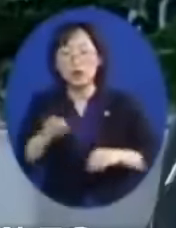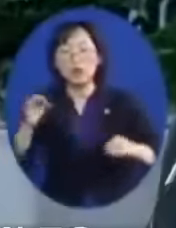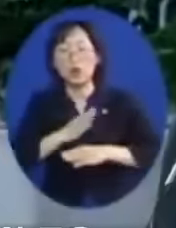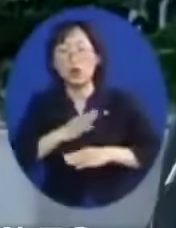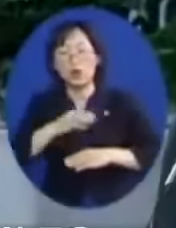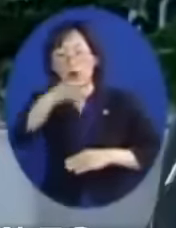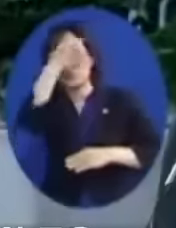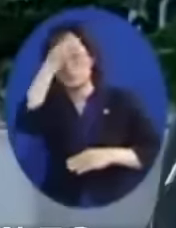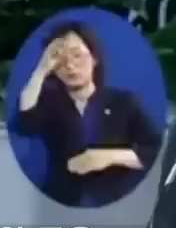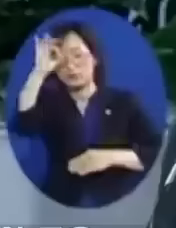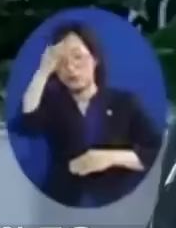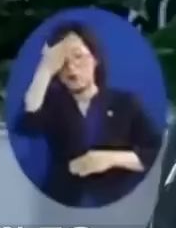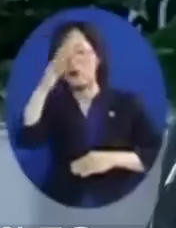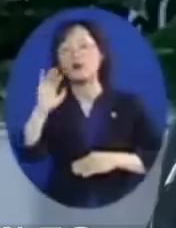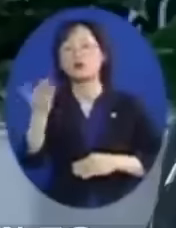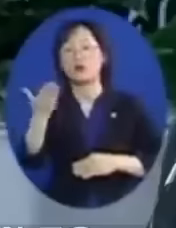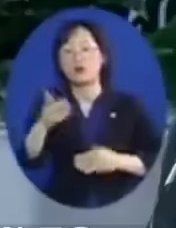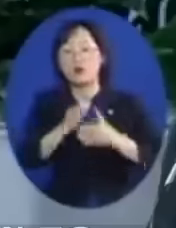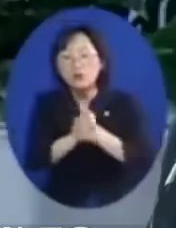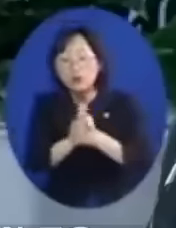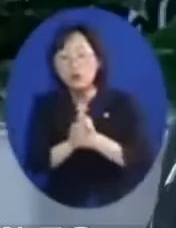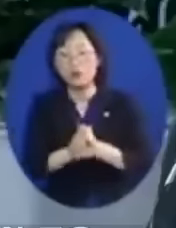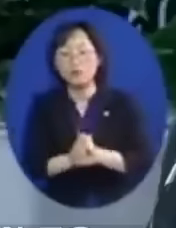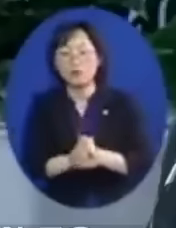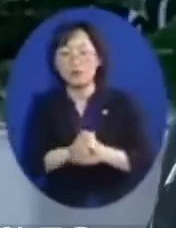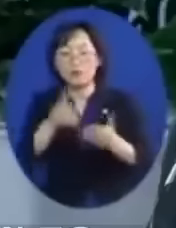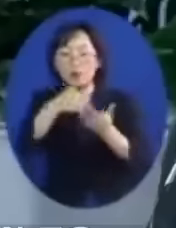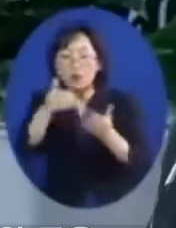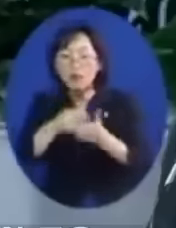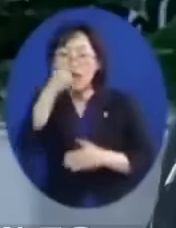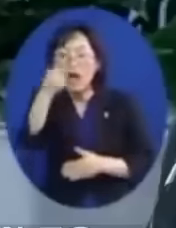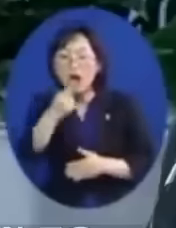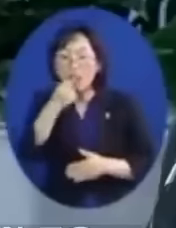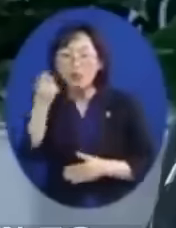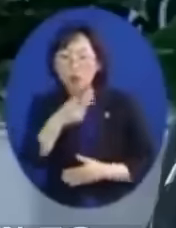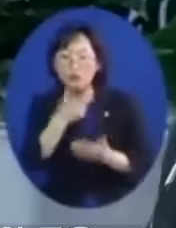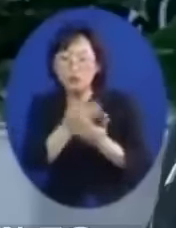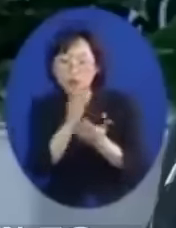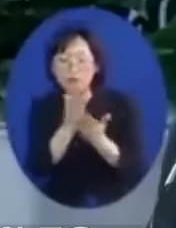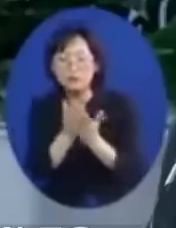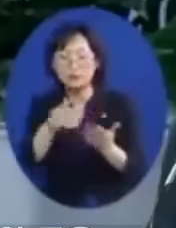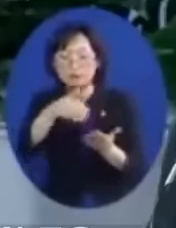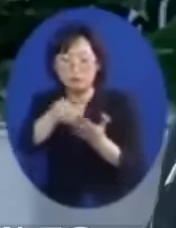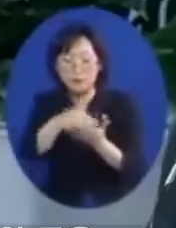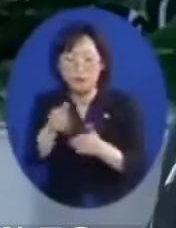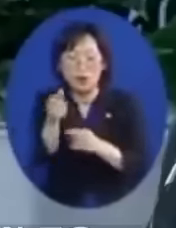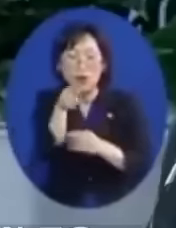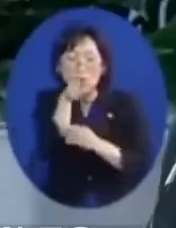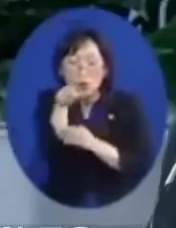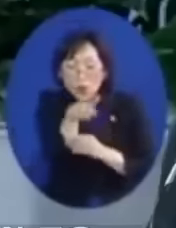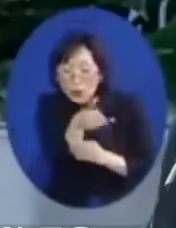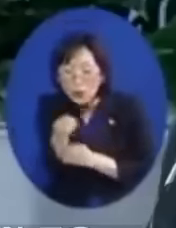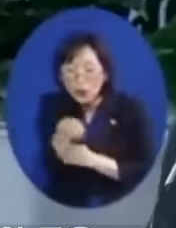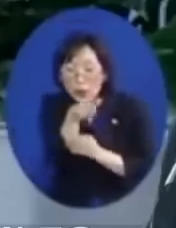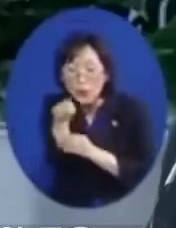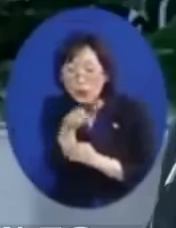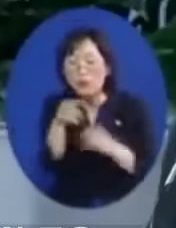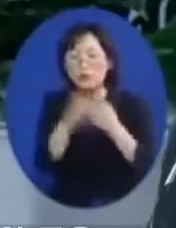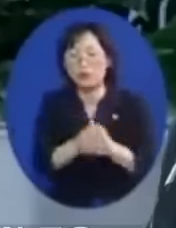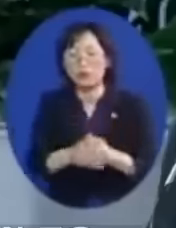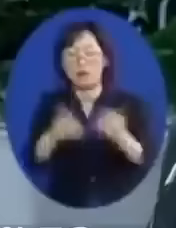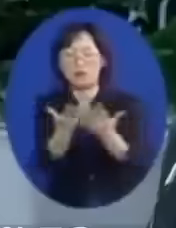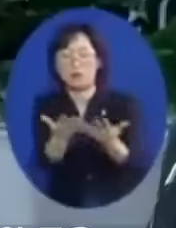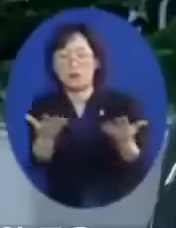경지에 들어갔습니다. 이렇게 기도하면서 그린 동양화와 서예 수집점을 모아 드디어 그는 세종문화회관에서 전시회를 열게